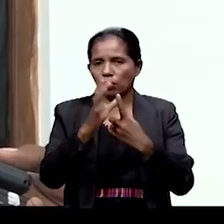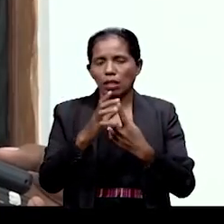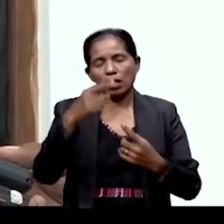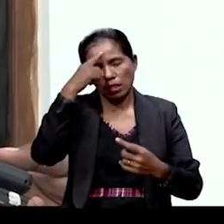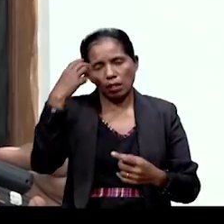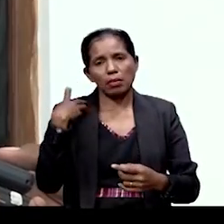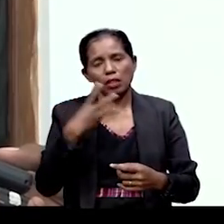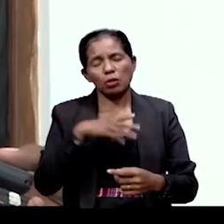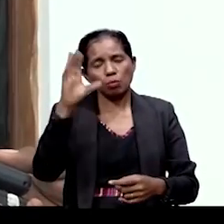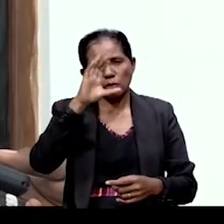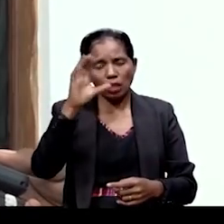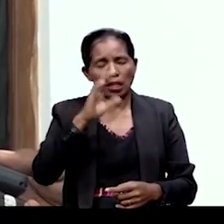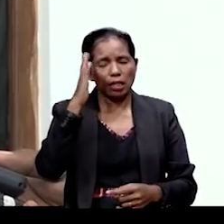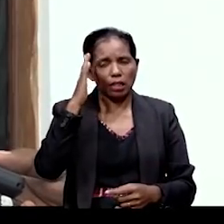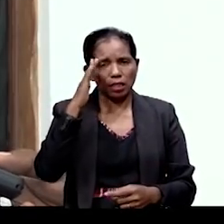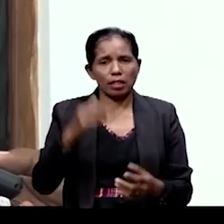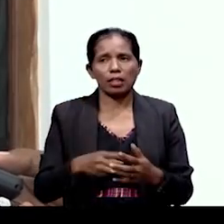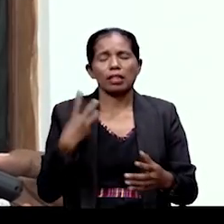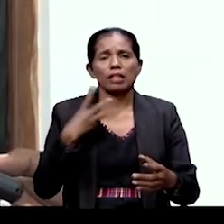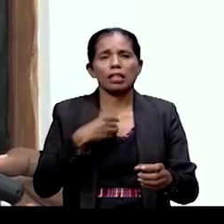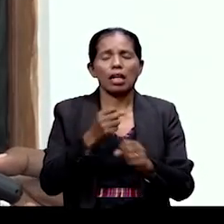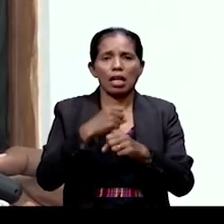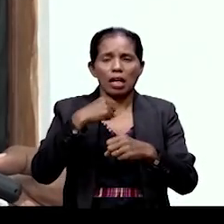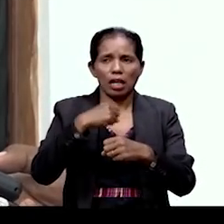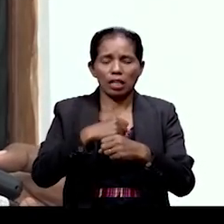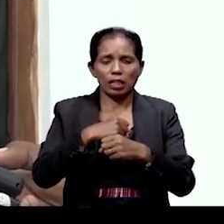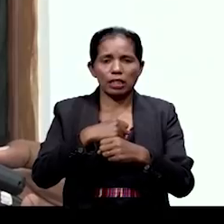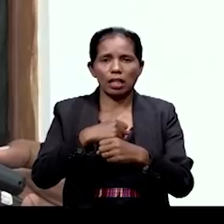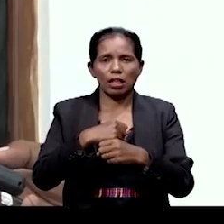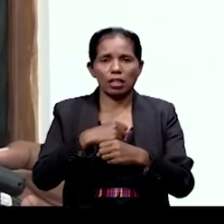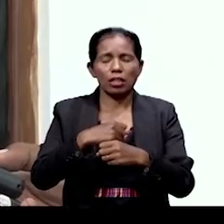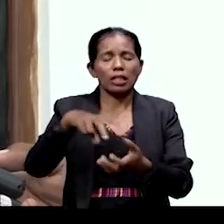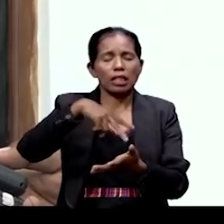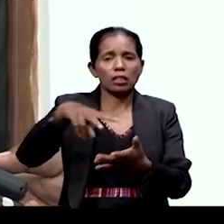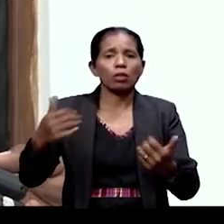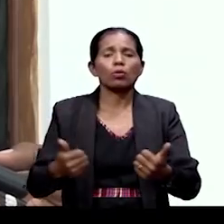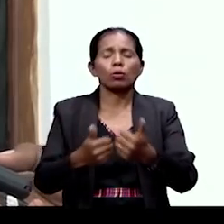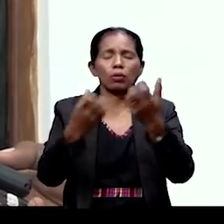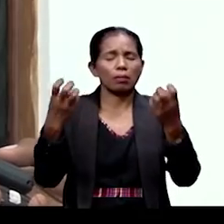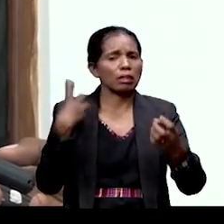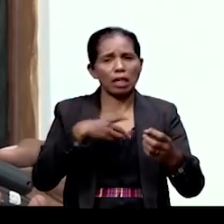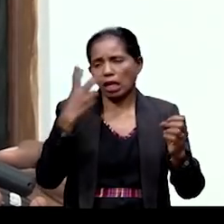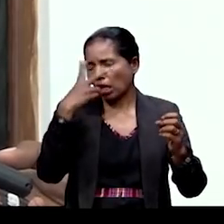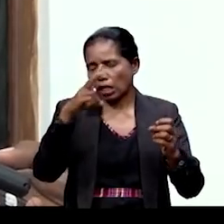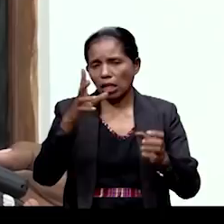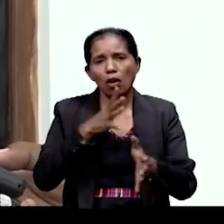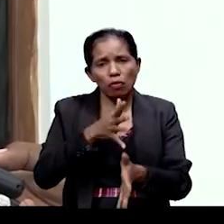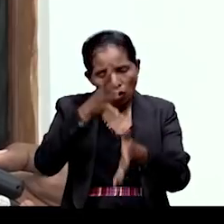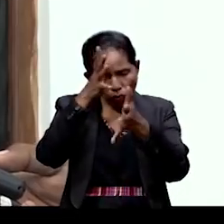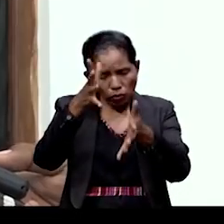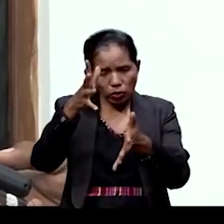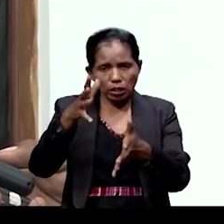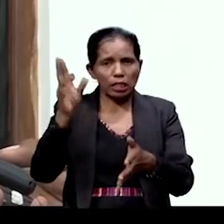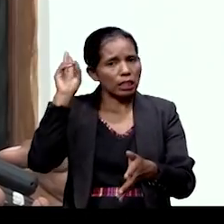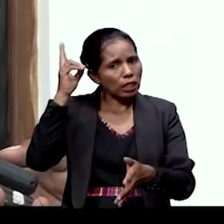hala investiga tamba ita halo evento barbar ke Timor ita nunca hare itania abo sira itania tia sira itania ama sira itania